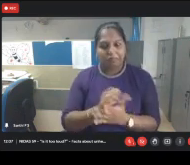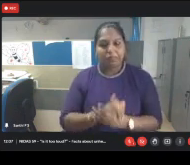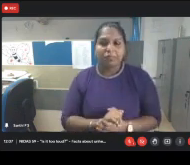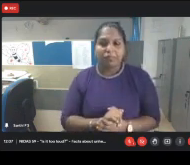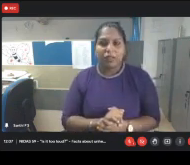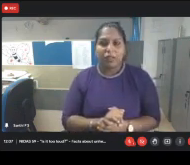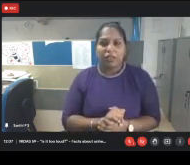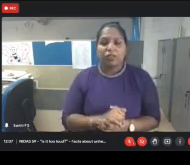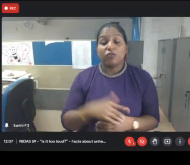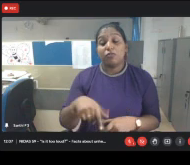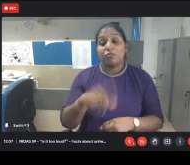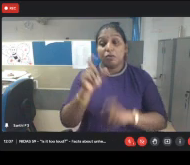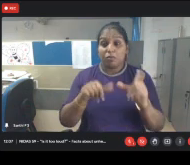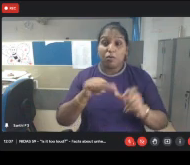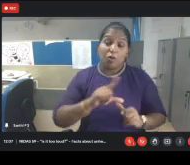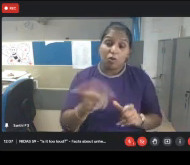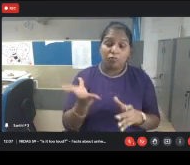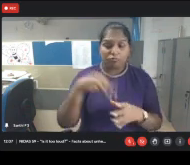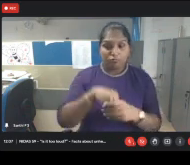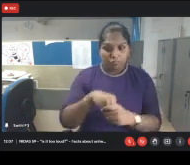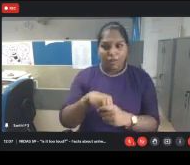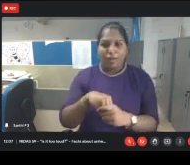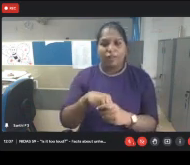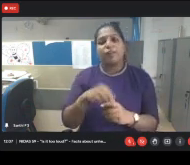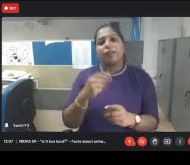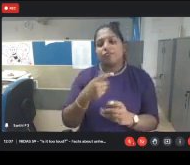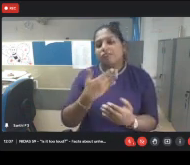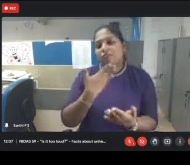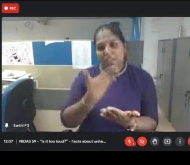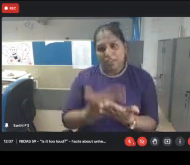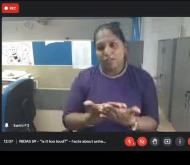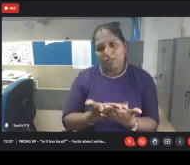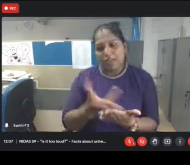ലാഗിനും ഞങ്ങൾ ഒരിക്കൽ കൂടി ക്ഷമ ചോദിക്കുകയാണ്. തുടർ പരിപാടികളിൽ ഇത്തരം സാഹചര്യങ്ങൾ ഒഴിവാക്കാൻ